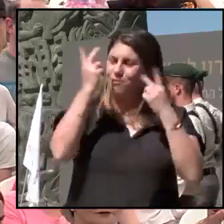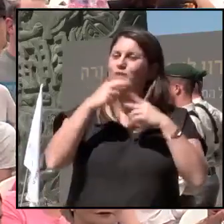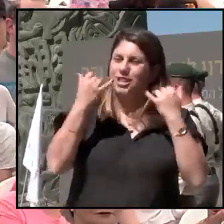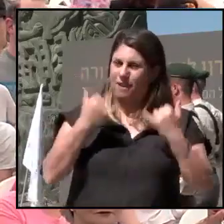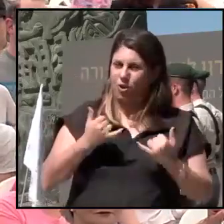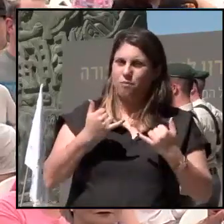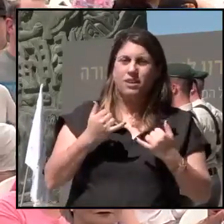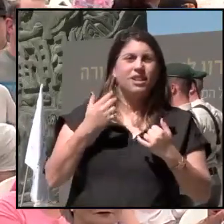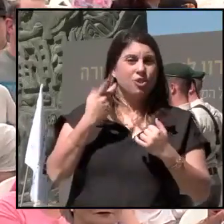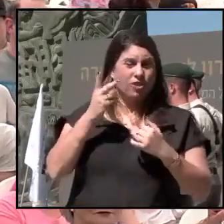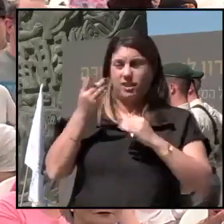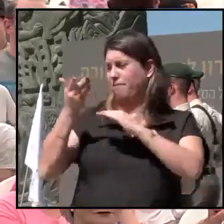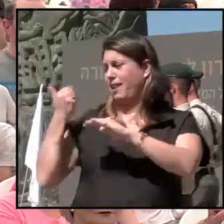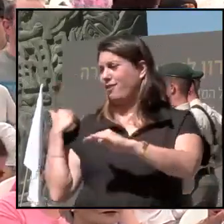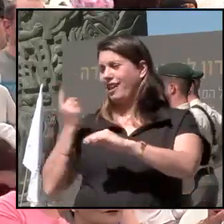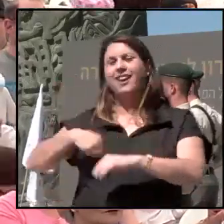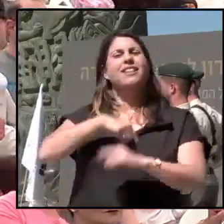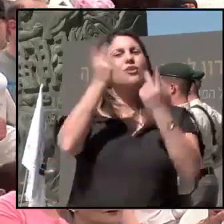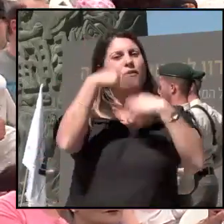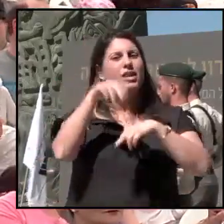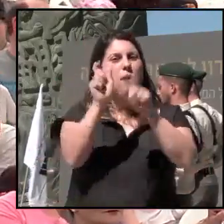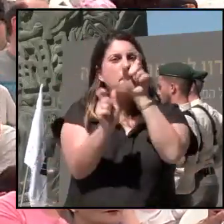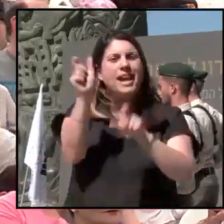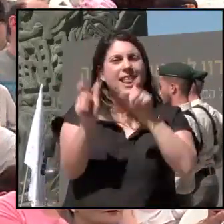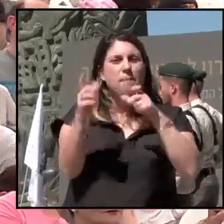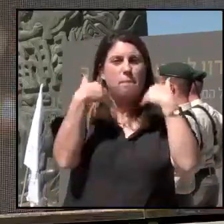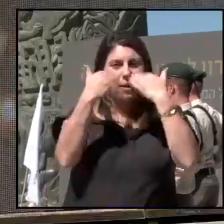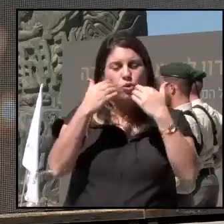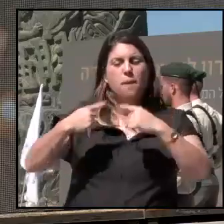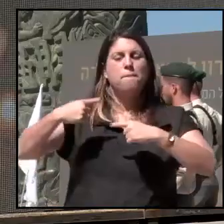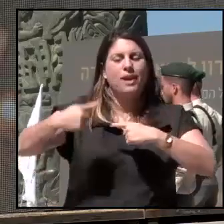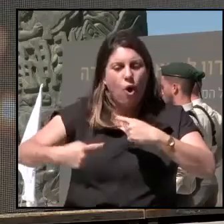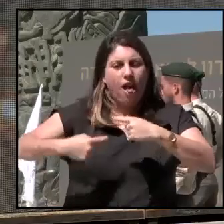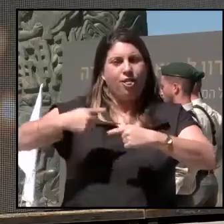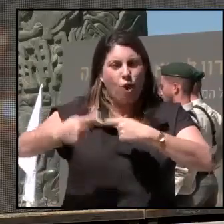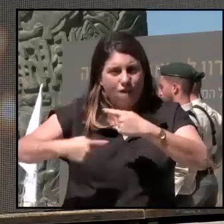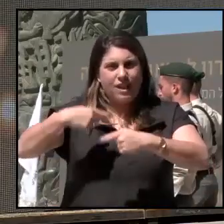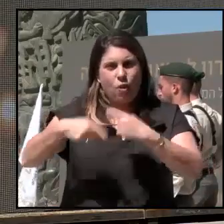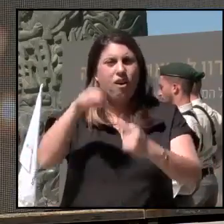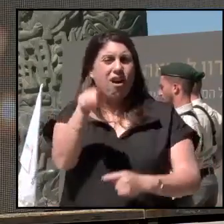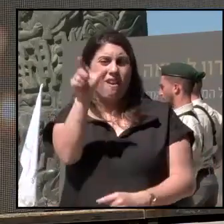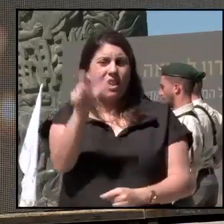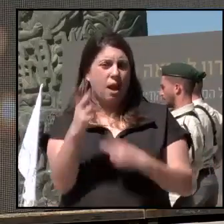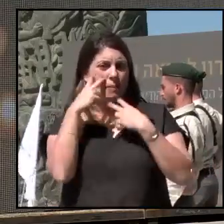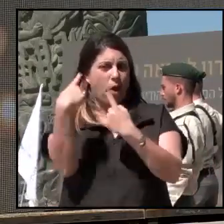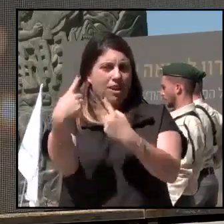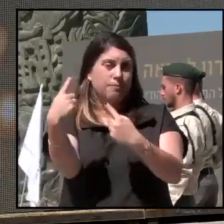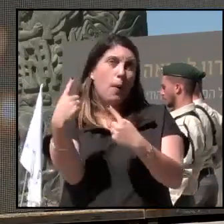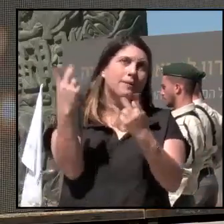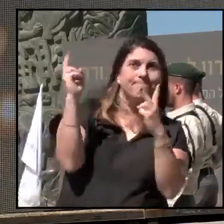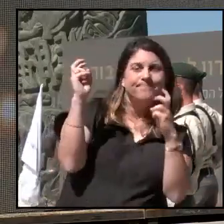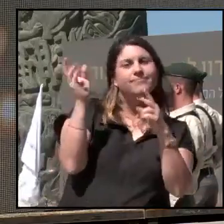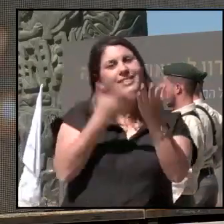יותר מאשר עד עתה, את פירוש המילים בכל דור ודור, חייב אדם לראות את עצמו כאילו